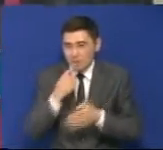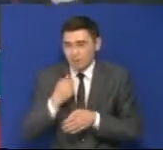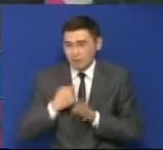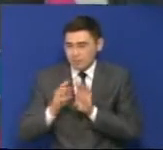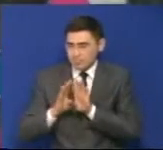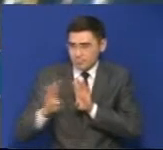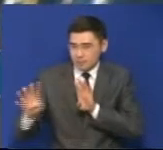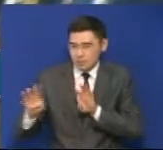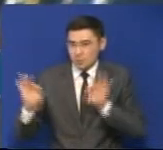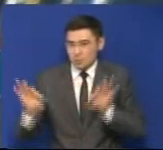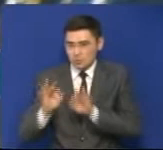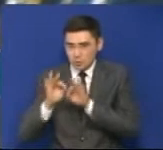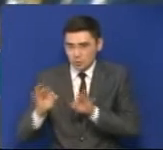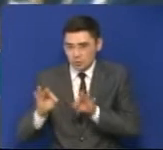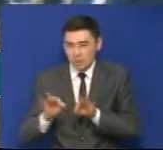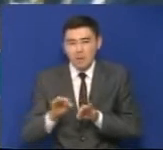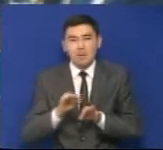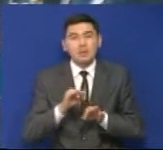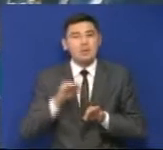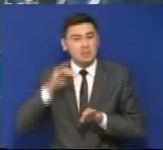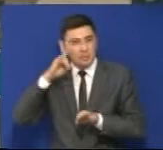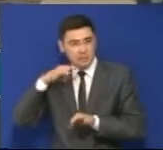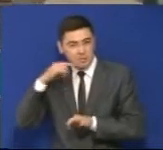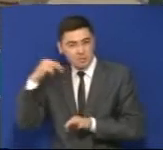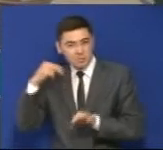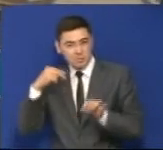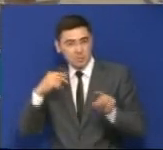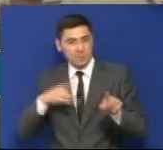Беларусь басшысына Қазақ президенті бар құрметін көрсетті.